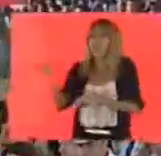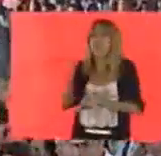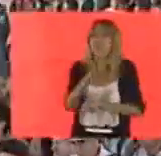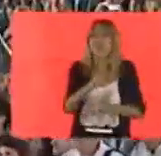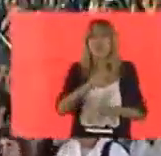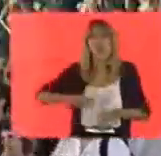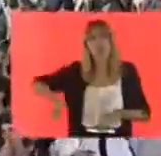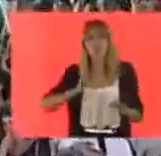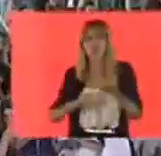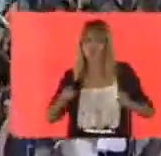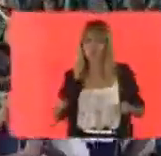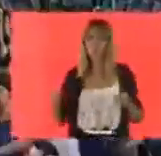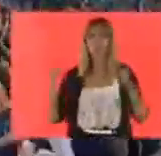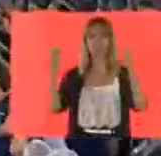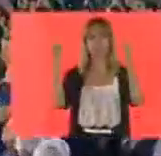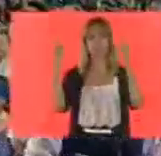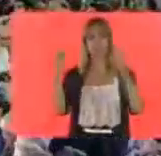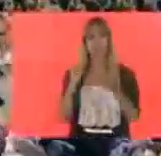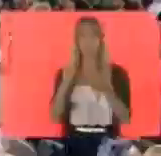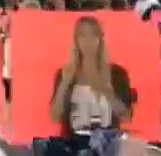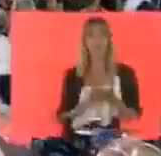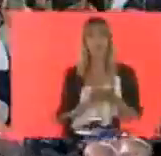Και πριν ανέβω σε αυτό το βήμα